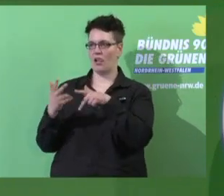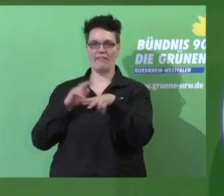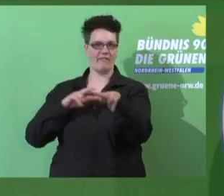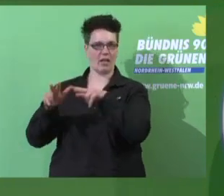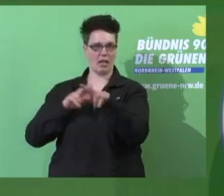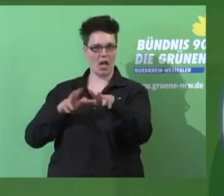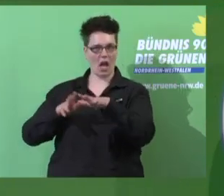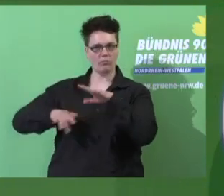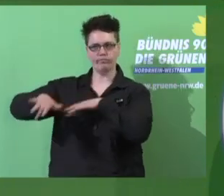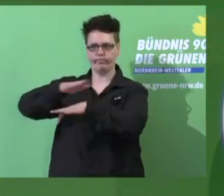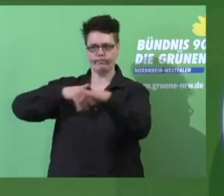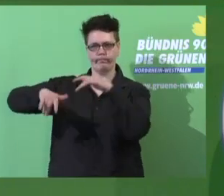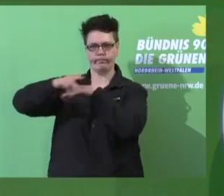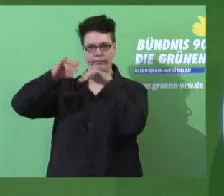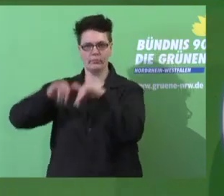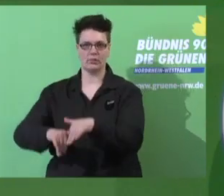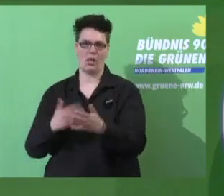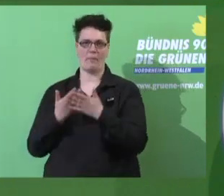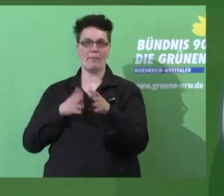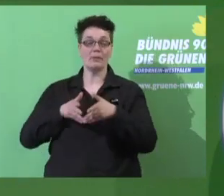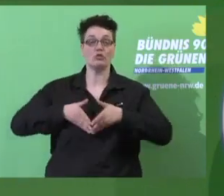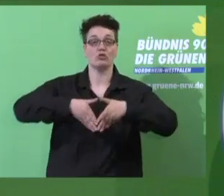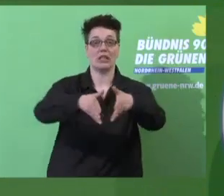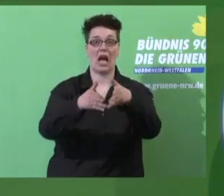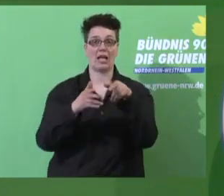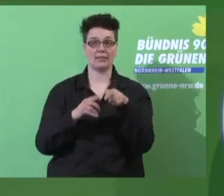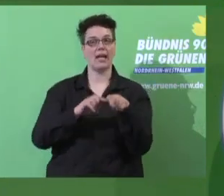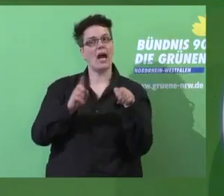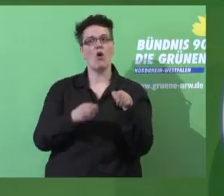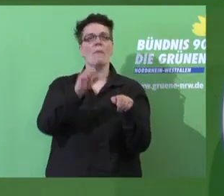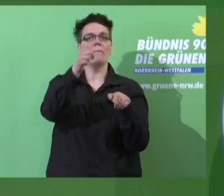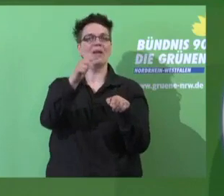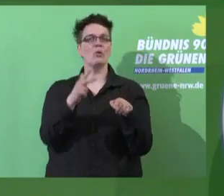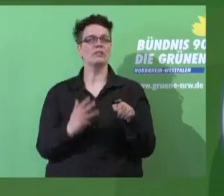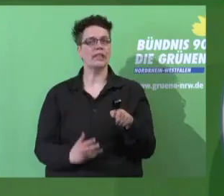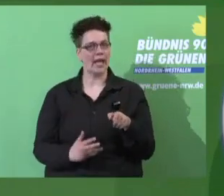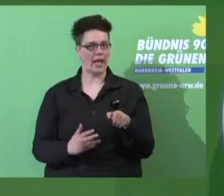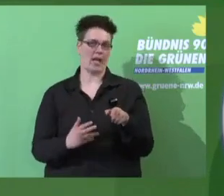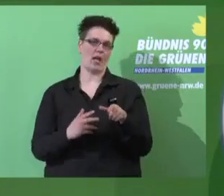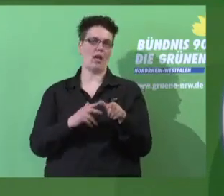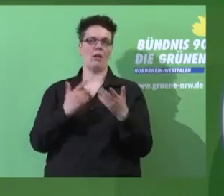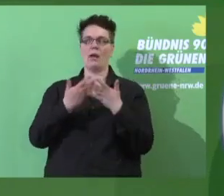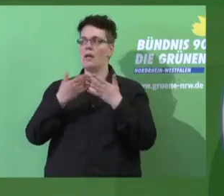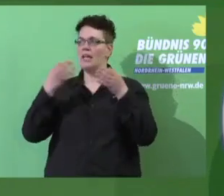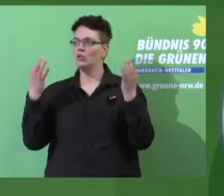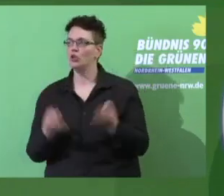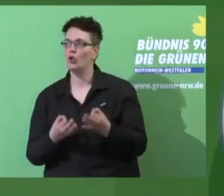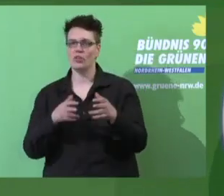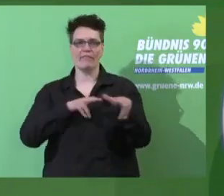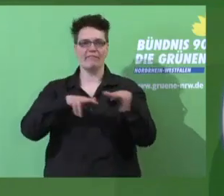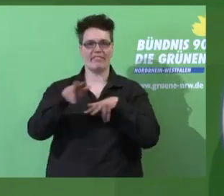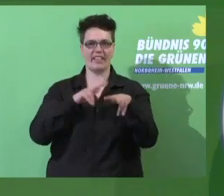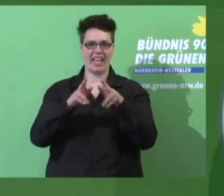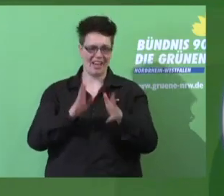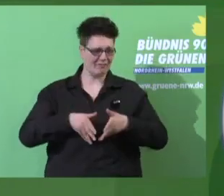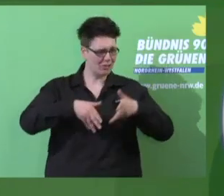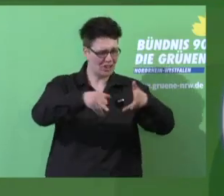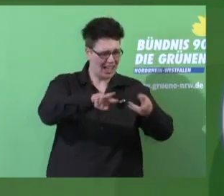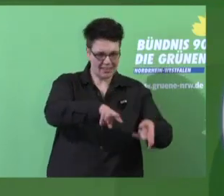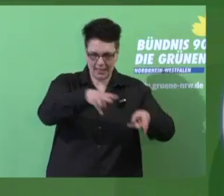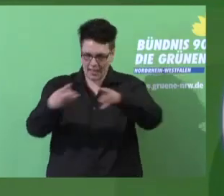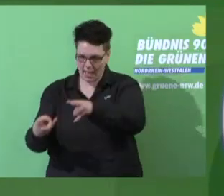ist. Im Bereich der Straße müssen wir da Prioritäten setzen, dass wir Güterverkehr von der Straße auf die Schiene verlagern